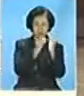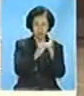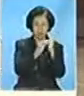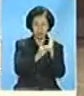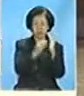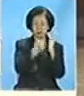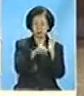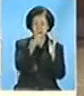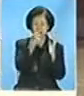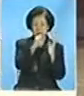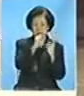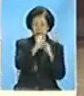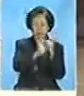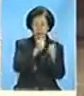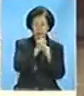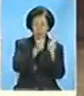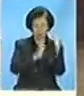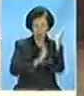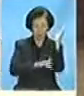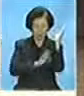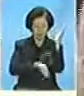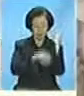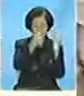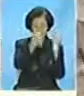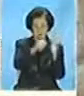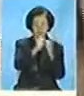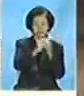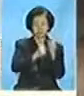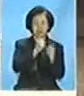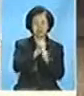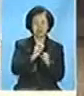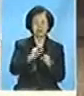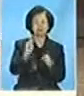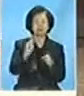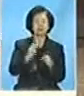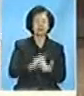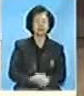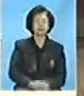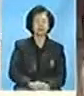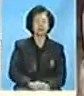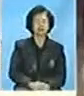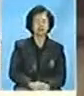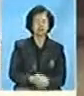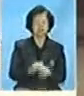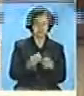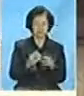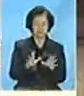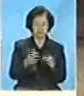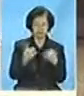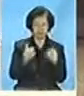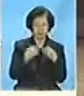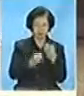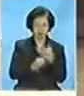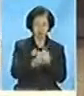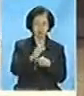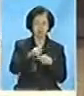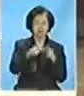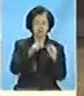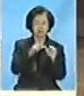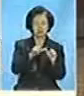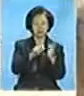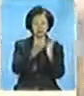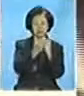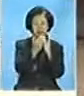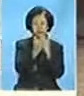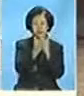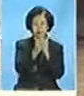ษอยู่ภาคใต้10ปีเศษแล้วก็มีโอกาสไปอยู่ภาคอีสานประ